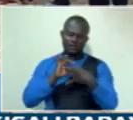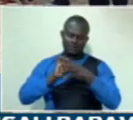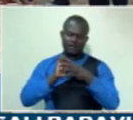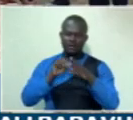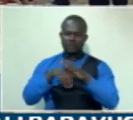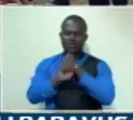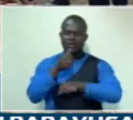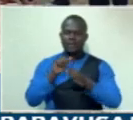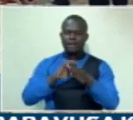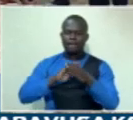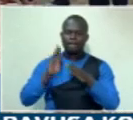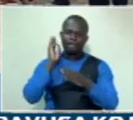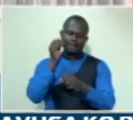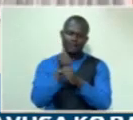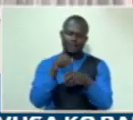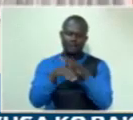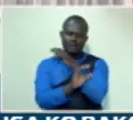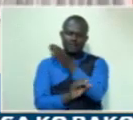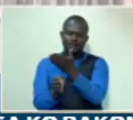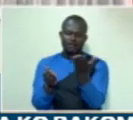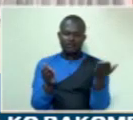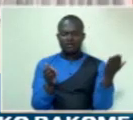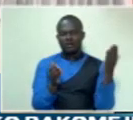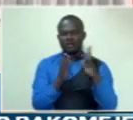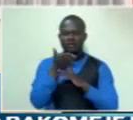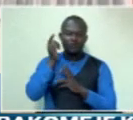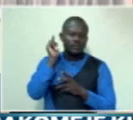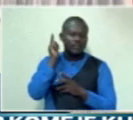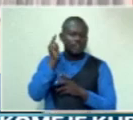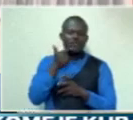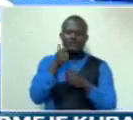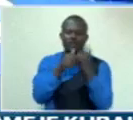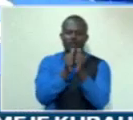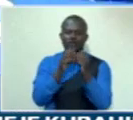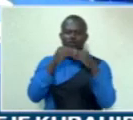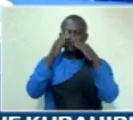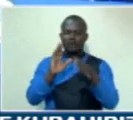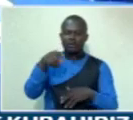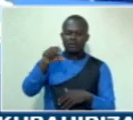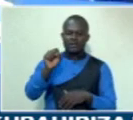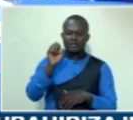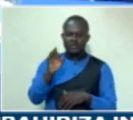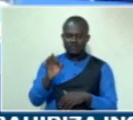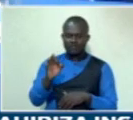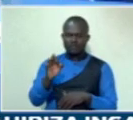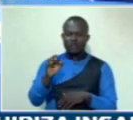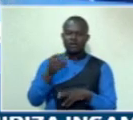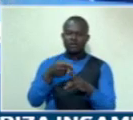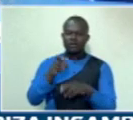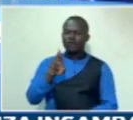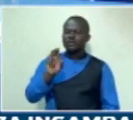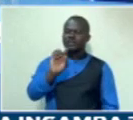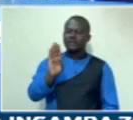bikorwa by'ishoramari bazakorera muri iki gihugu ku murongo wa telefone turi kumwe n'umuyobozi mukuru wa PSF Ruzibiza Stephen